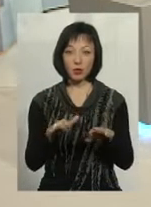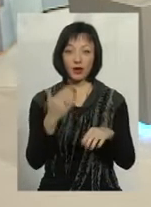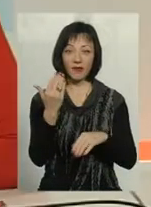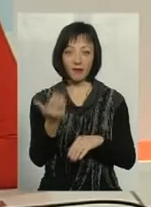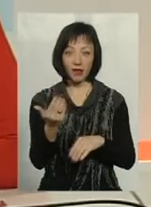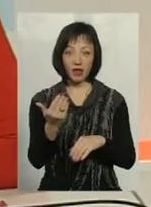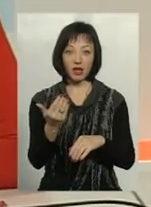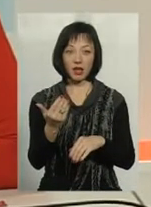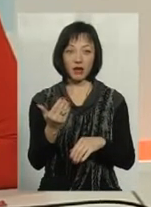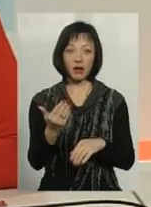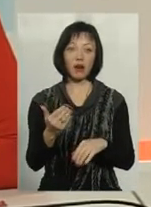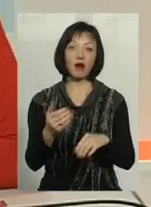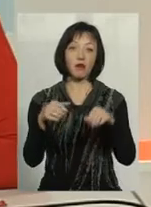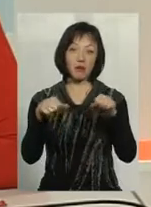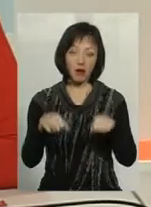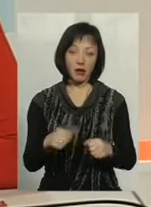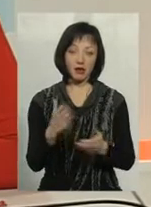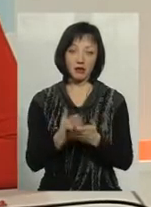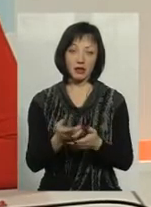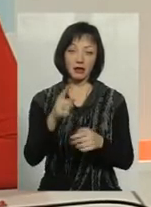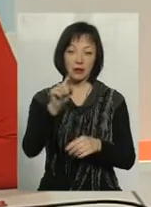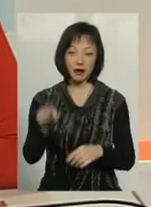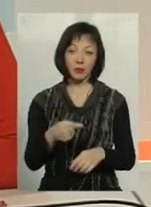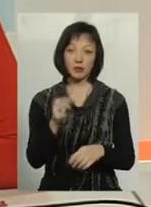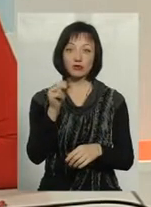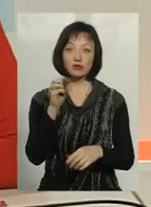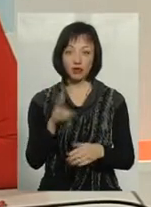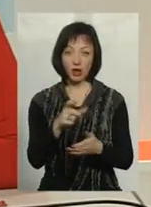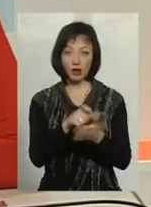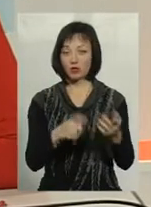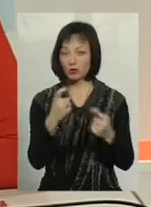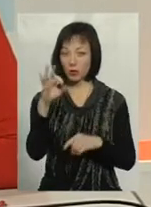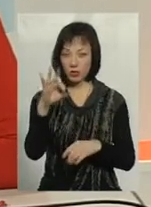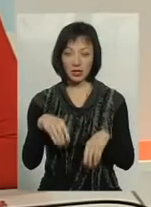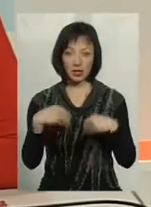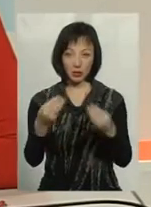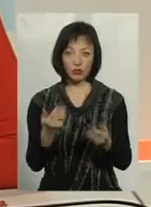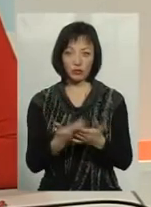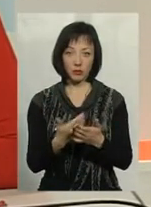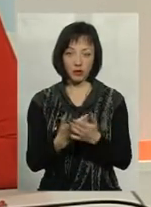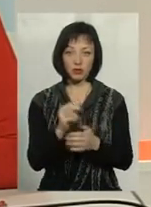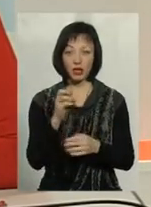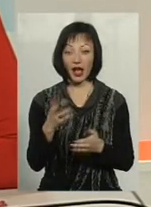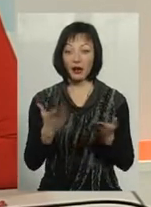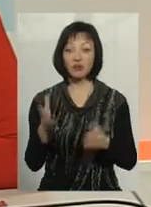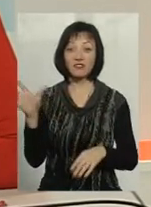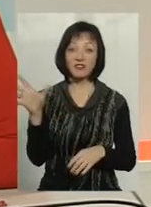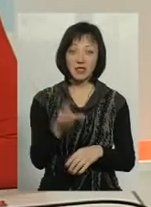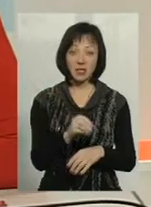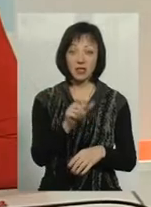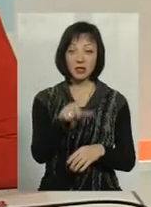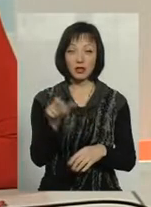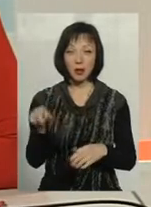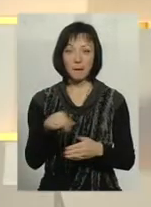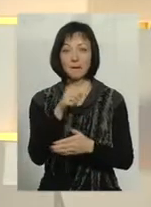ввезення контрабандних потоків, котрі не можна облікувати в низах. До прикладу, закон про РРО на сьогоднішній день,